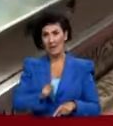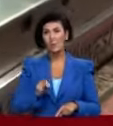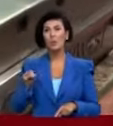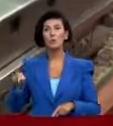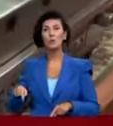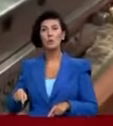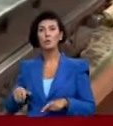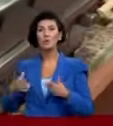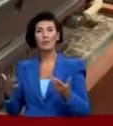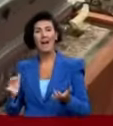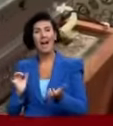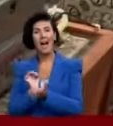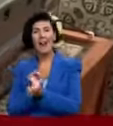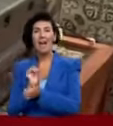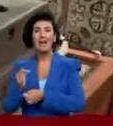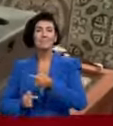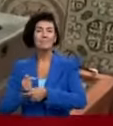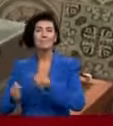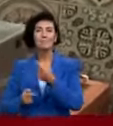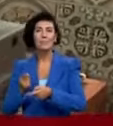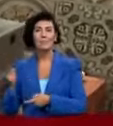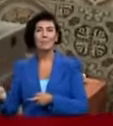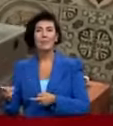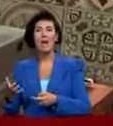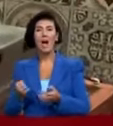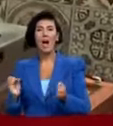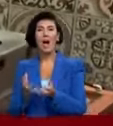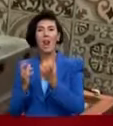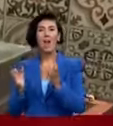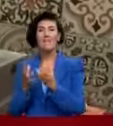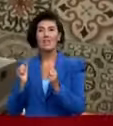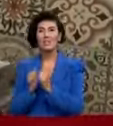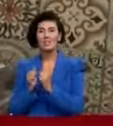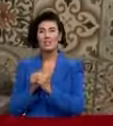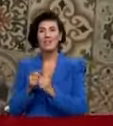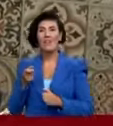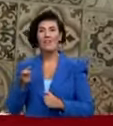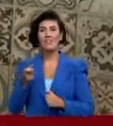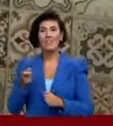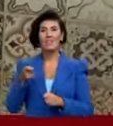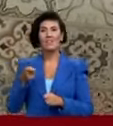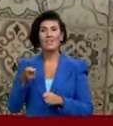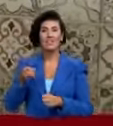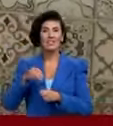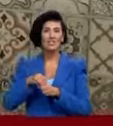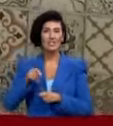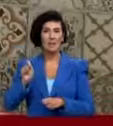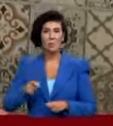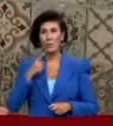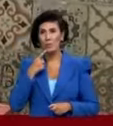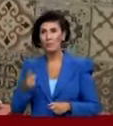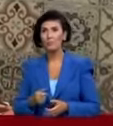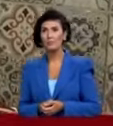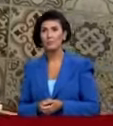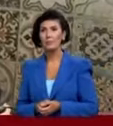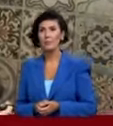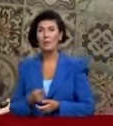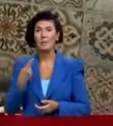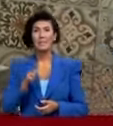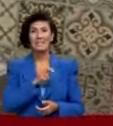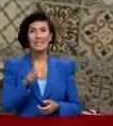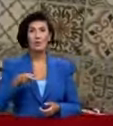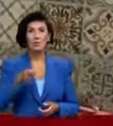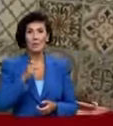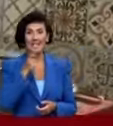ise yine ailenin devamı onu alev içerisinde, yine fincan içerisinde devam ettiriyor. Tabii 1890'larda